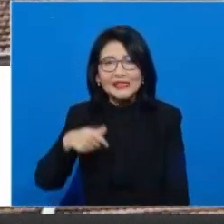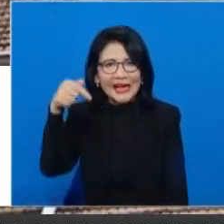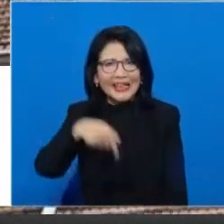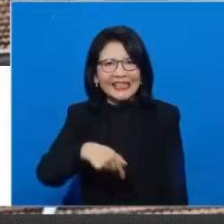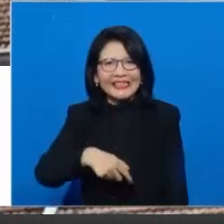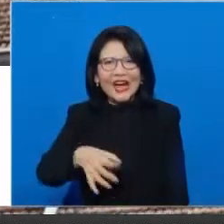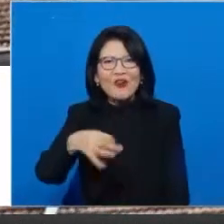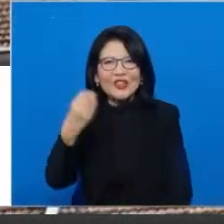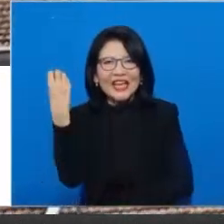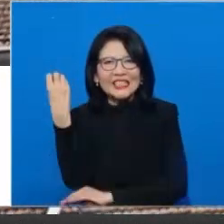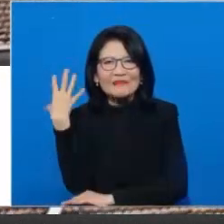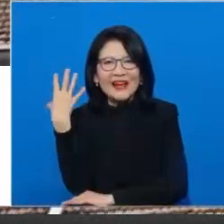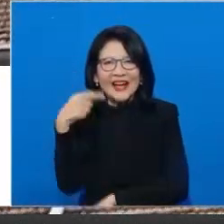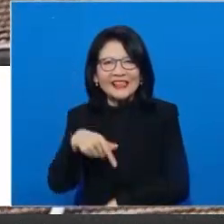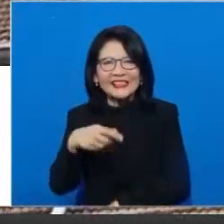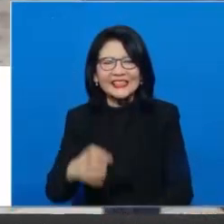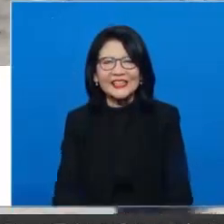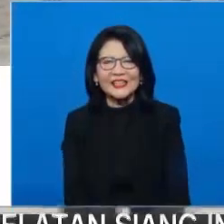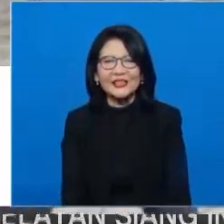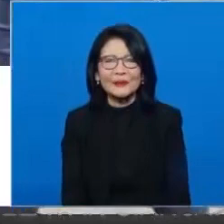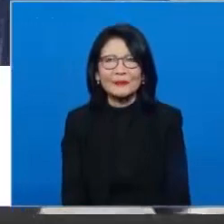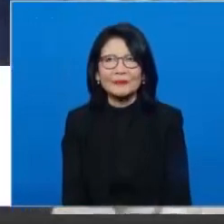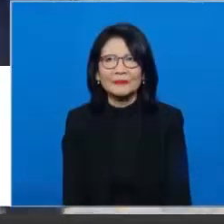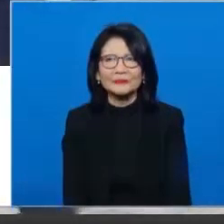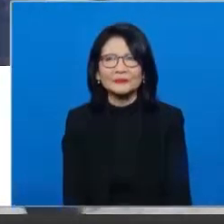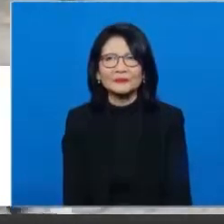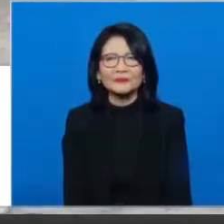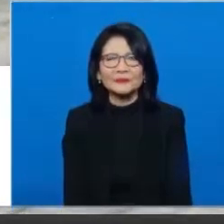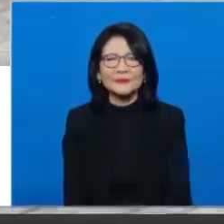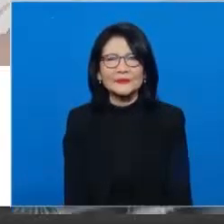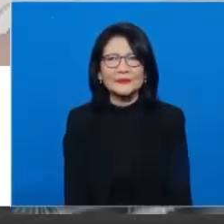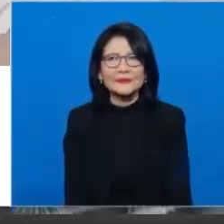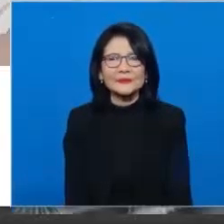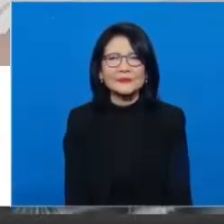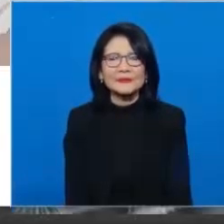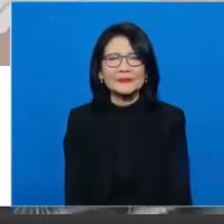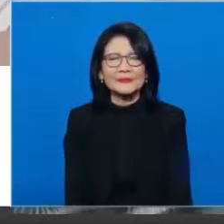Sewu bisa jadi pilihan tepat untuk didatangi. Damar Sinuko, Semarang.